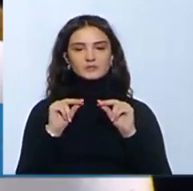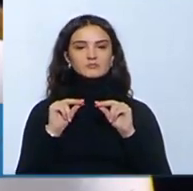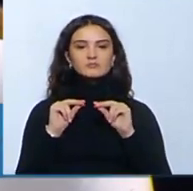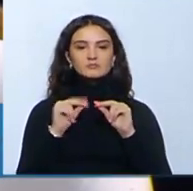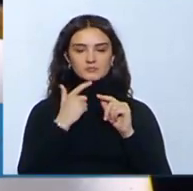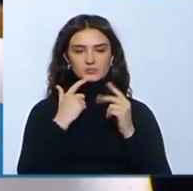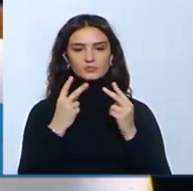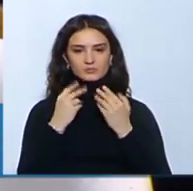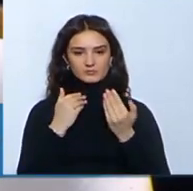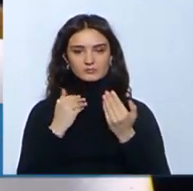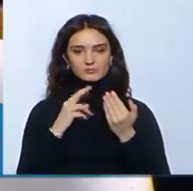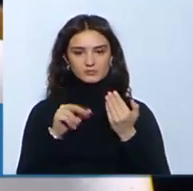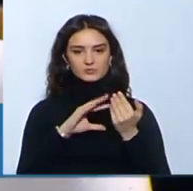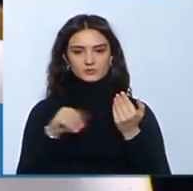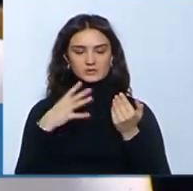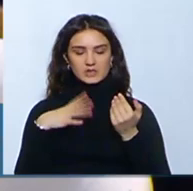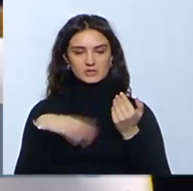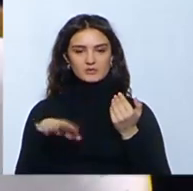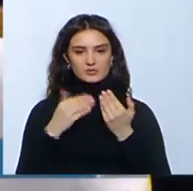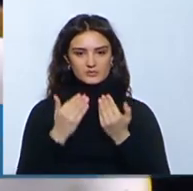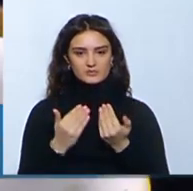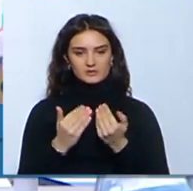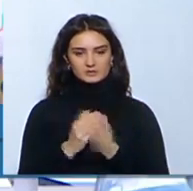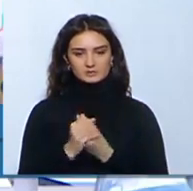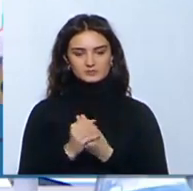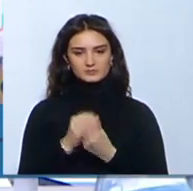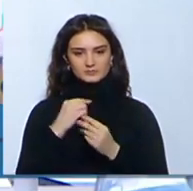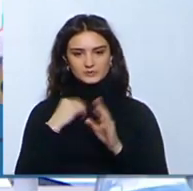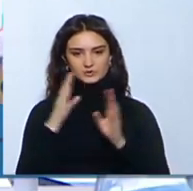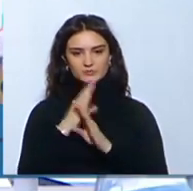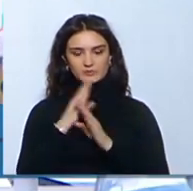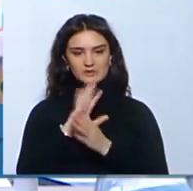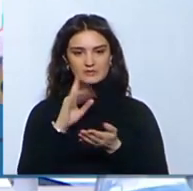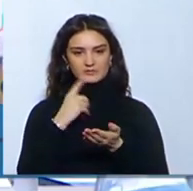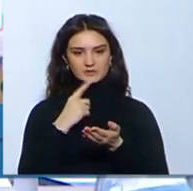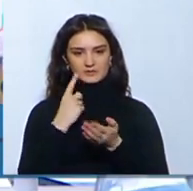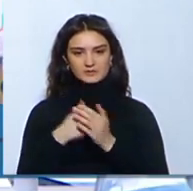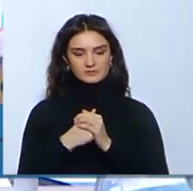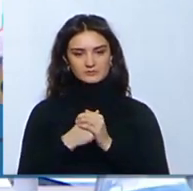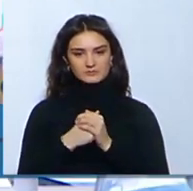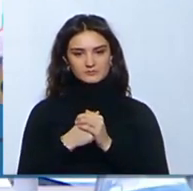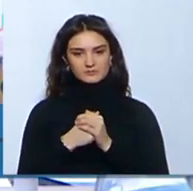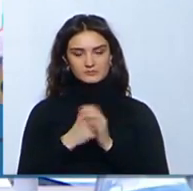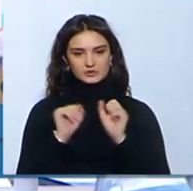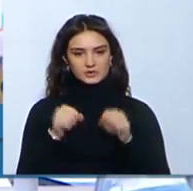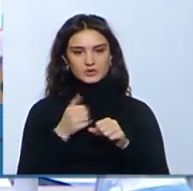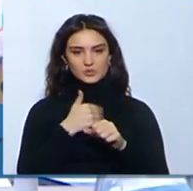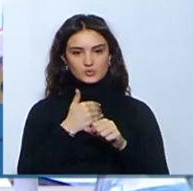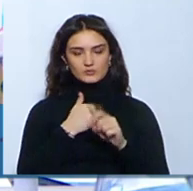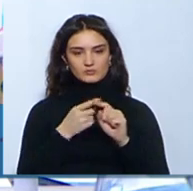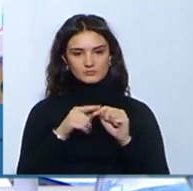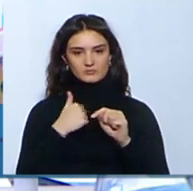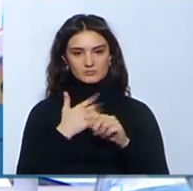ჩვენი მაყურებლებისთვის და სრულიად საქართველოსთვის. მე შემთხვევით არ ვახსენე შესაძლო სურვილი, რომელიც